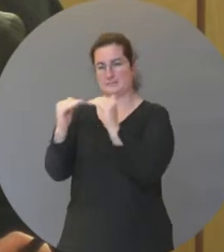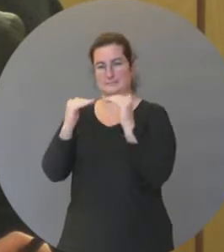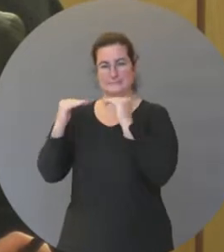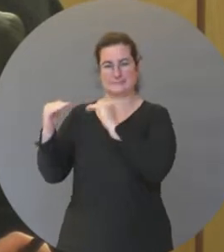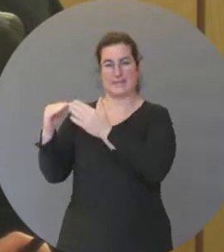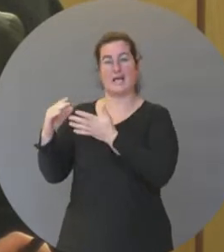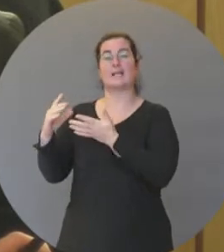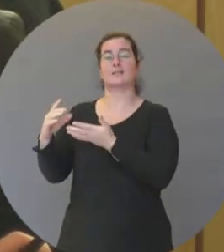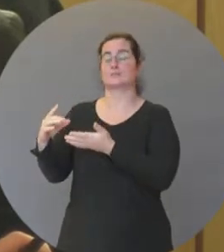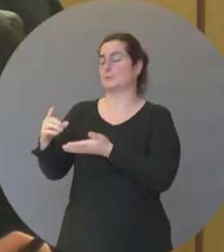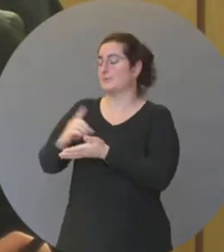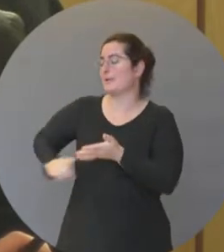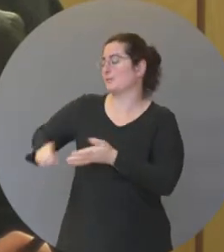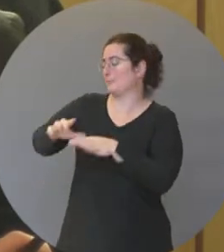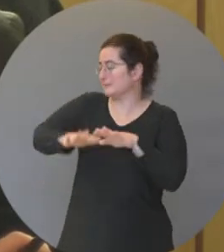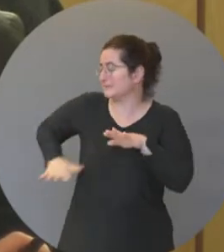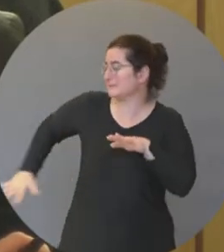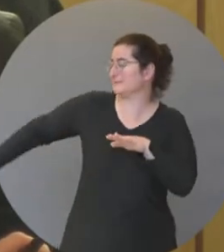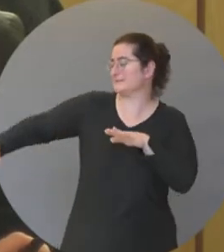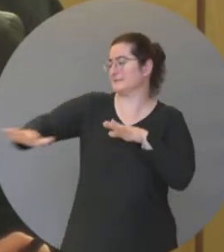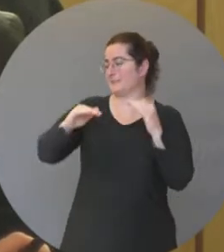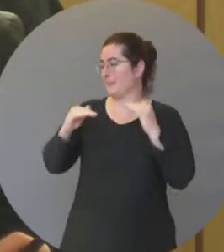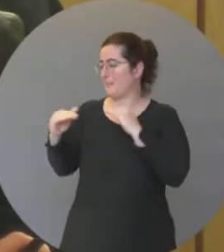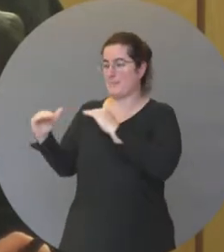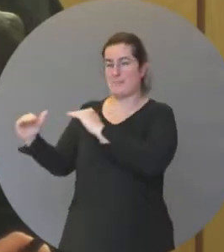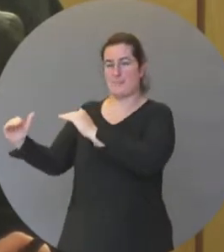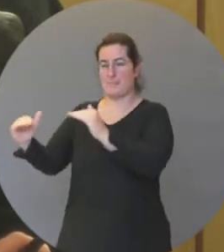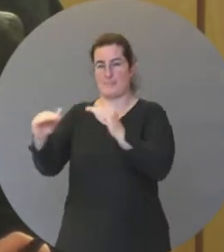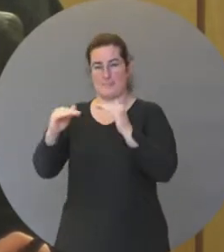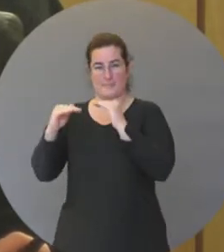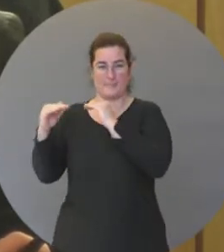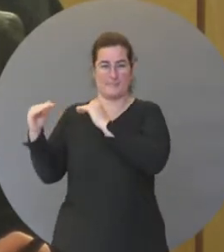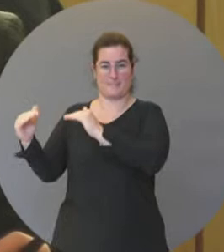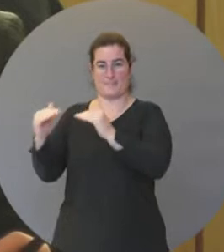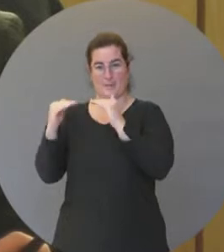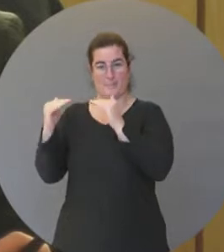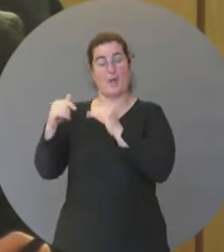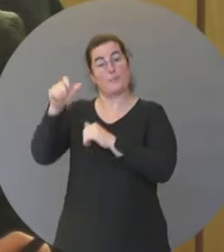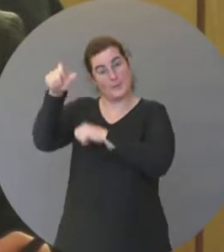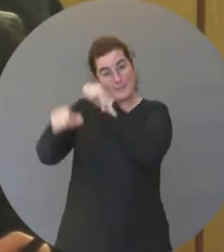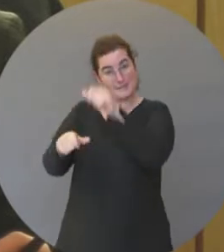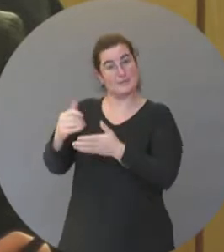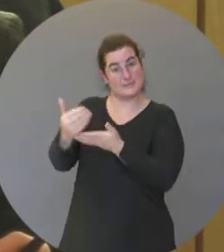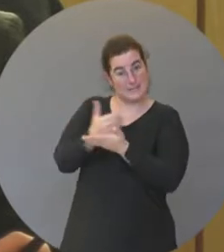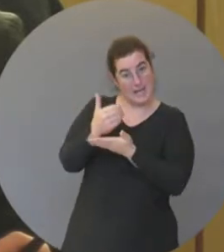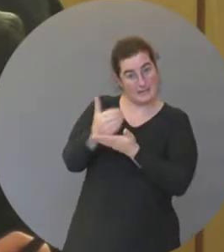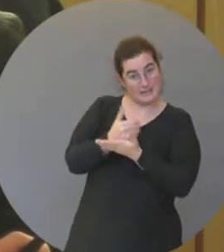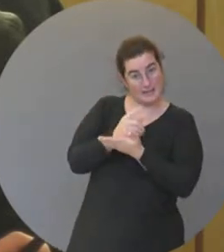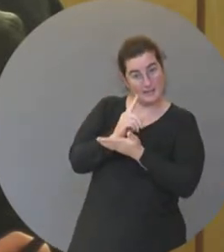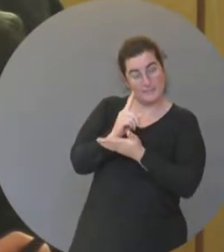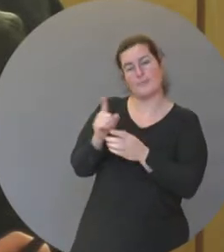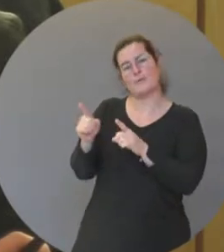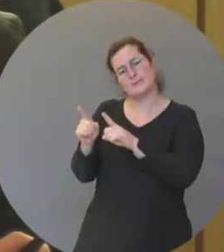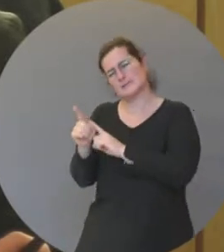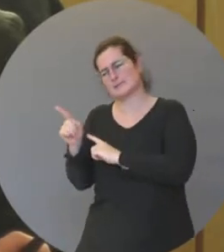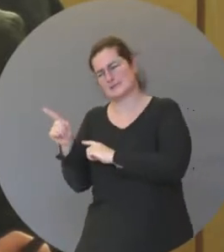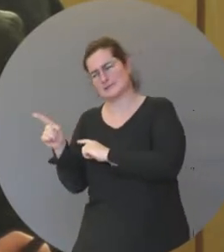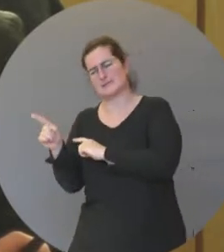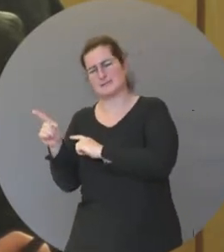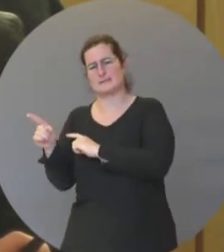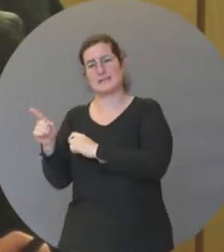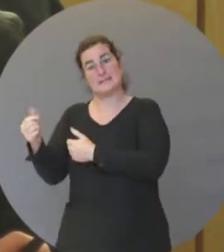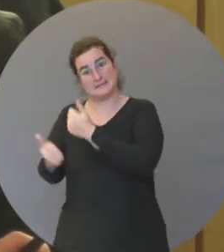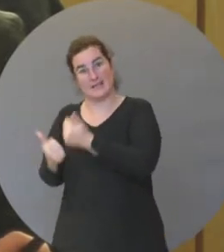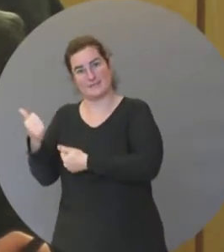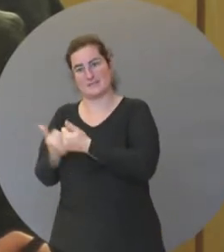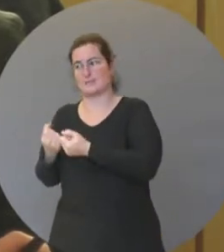d'un territoire pour les personnels mais aussi sur les services